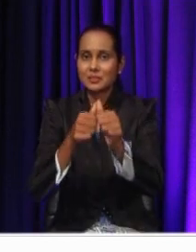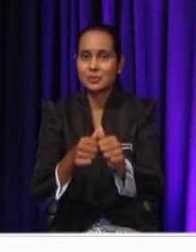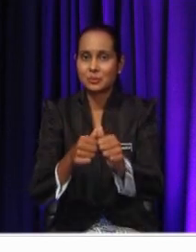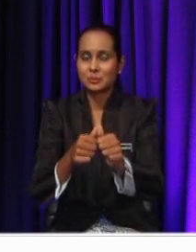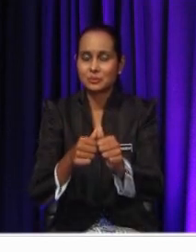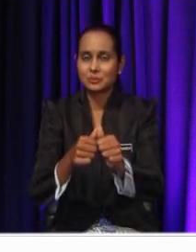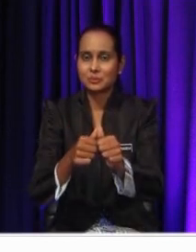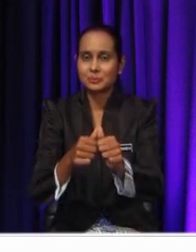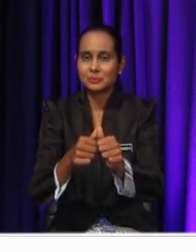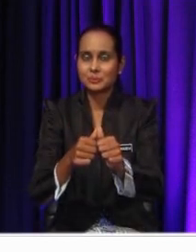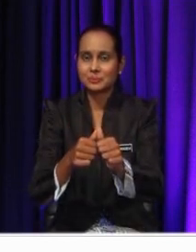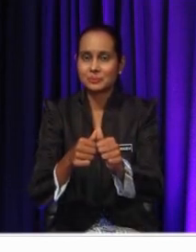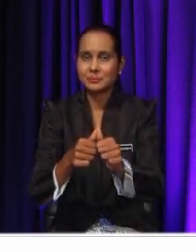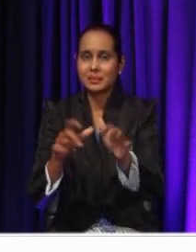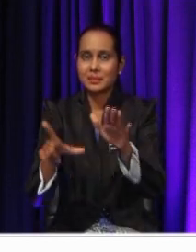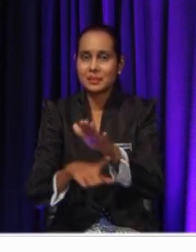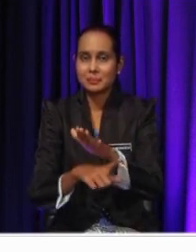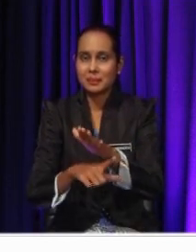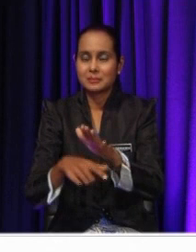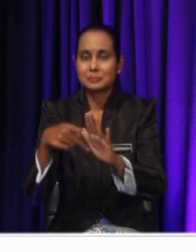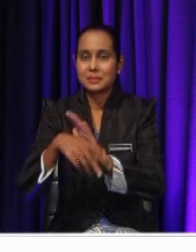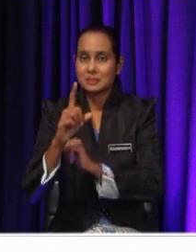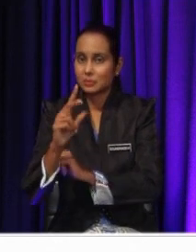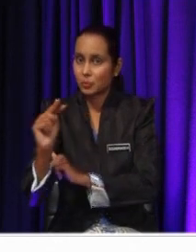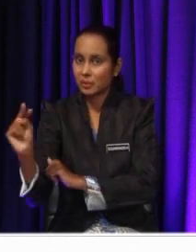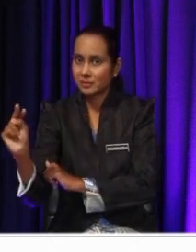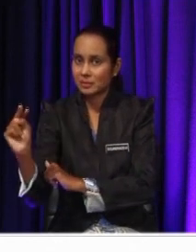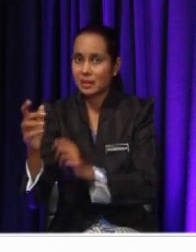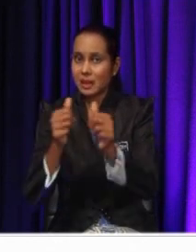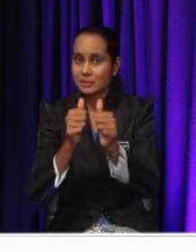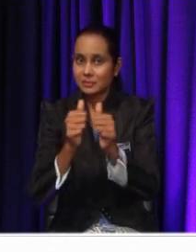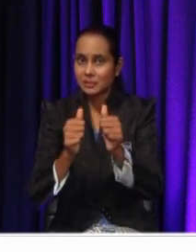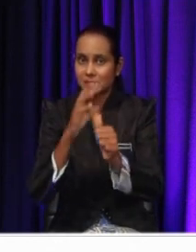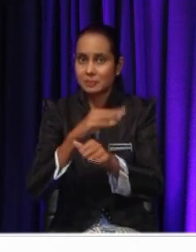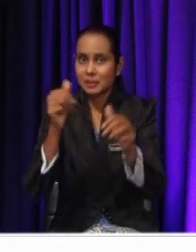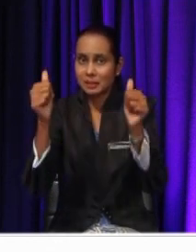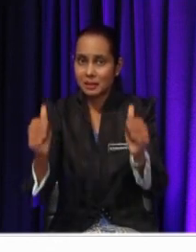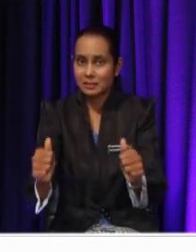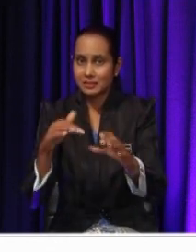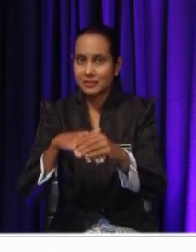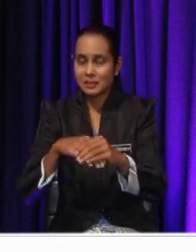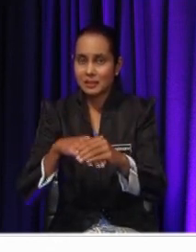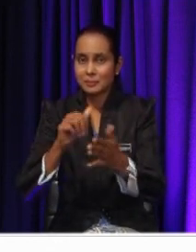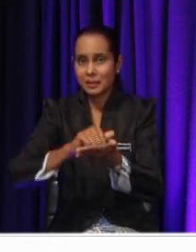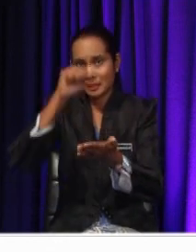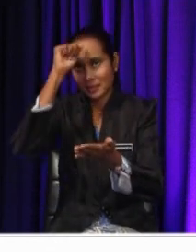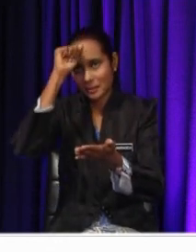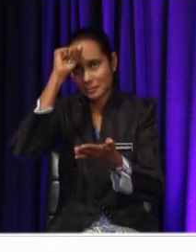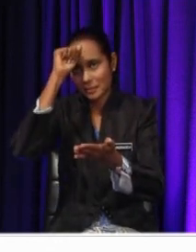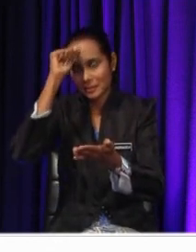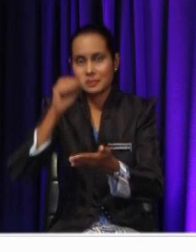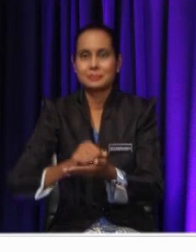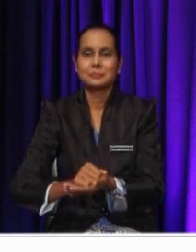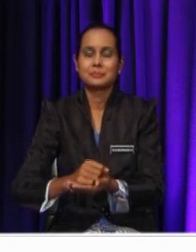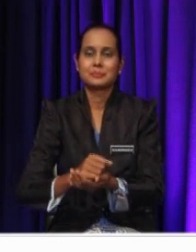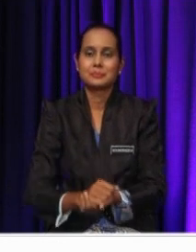kegiatan berperan aktif dan mempunyai keahlian dalam Akademi kesusastraan dan kebahasaan